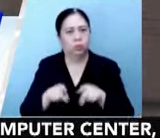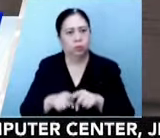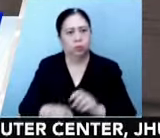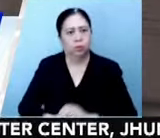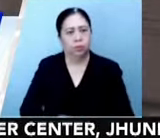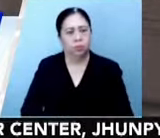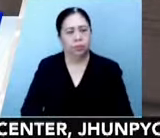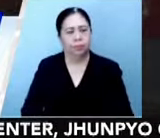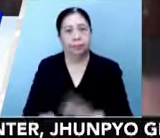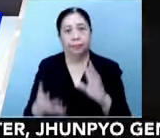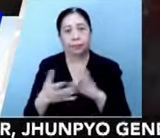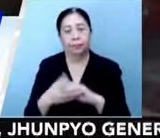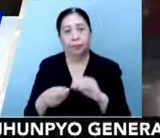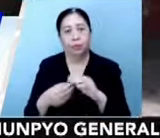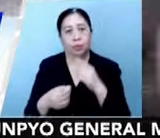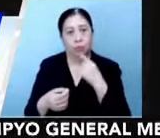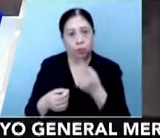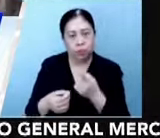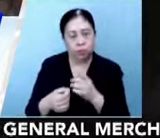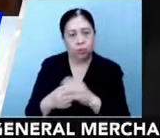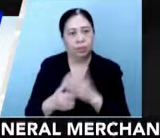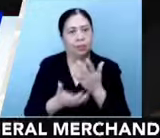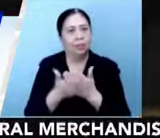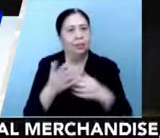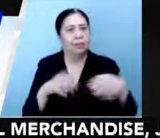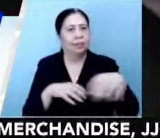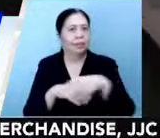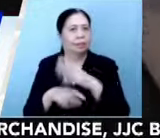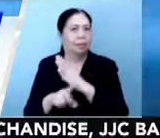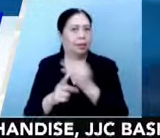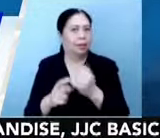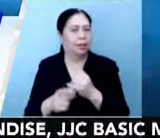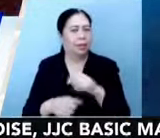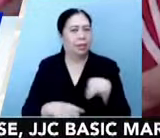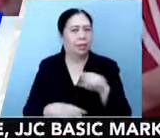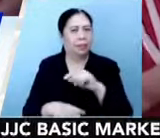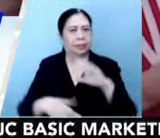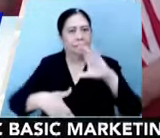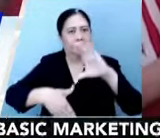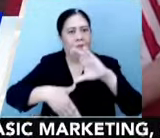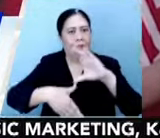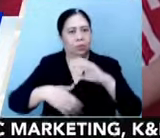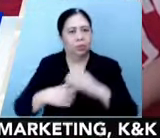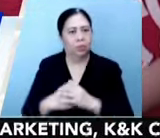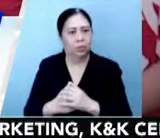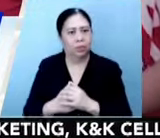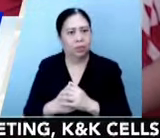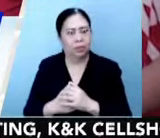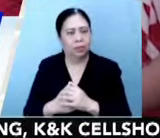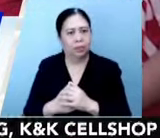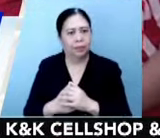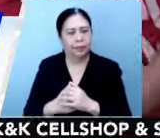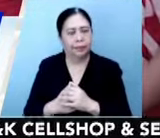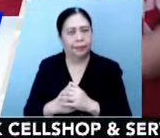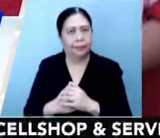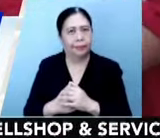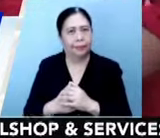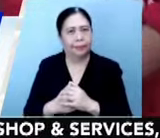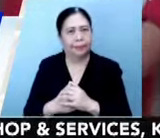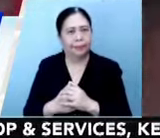Kuwento sa resibo ng ilang residente ng Barangay 73 sa Caloocan City. Binabangan po nila ang pagkakasama sa Milabas.